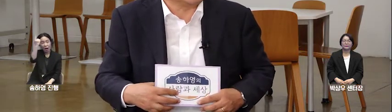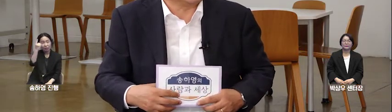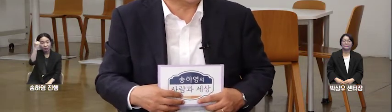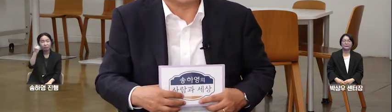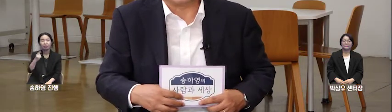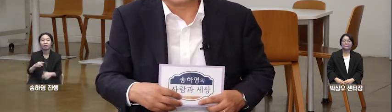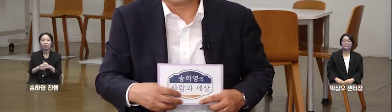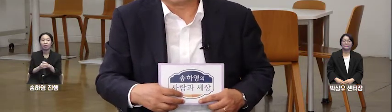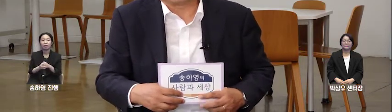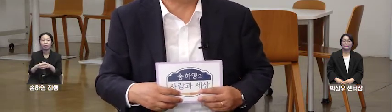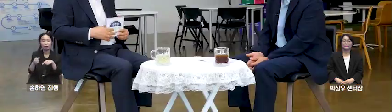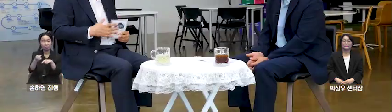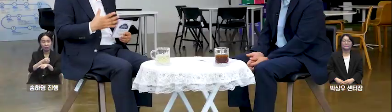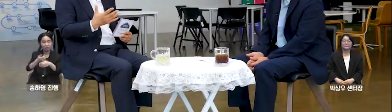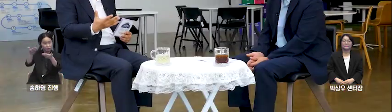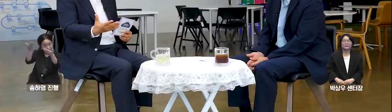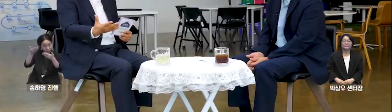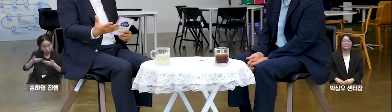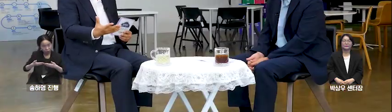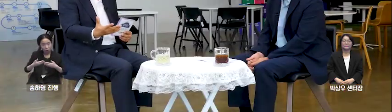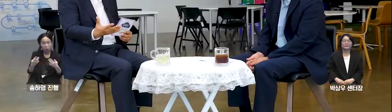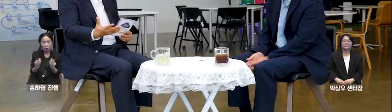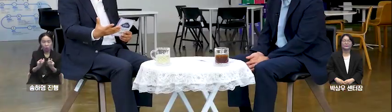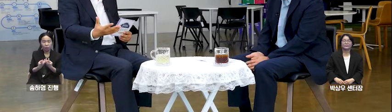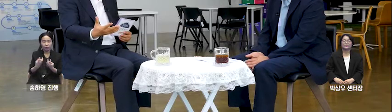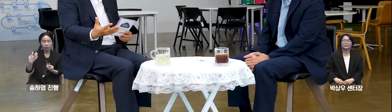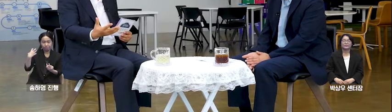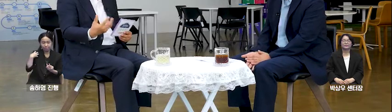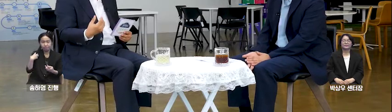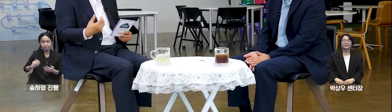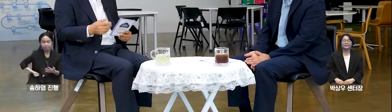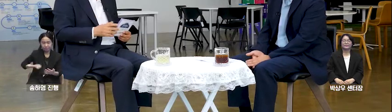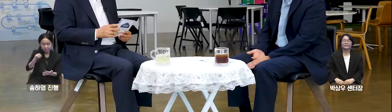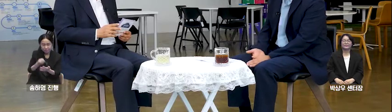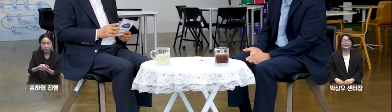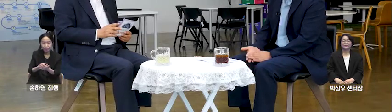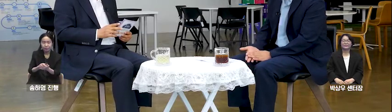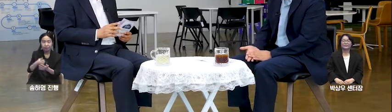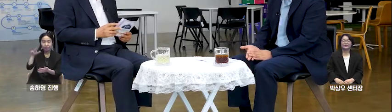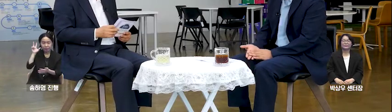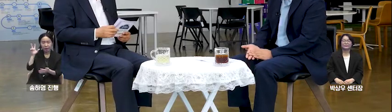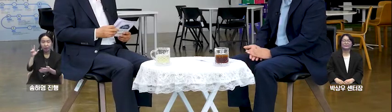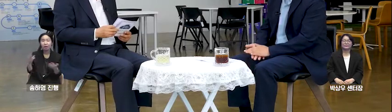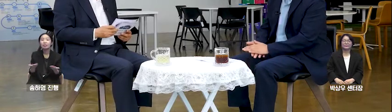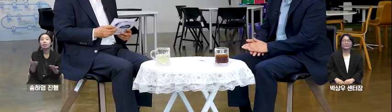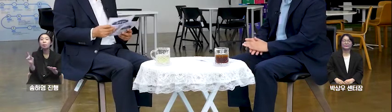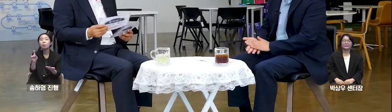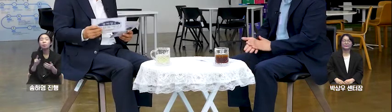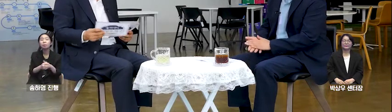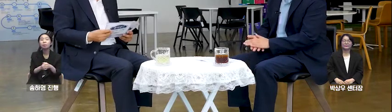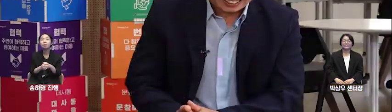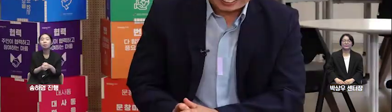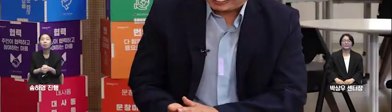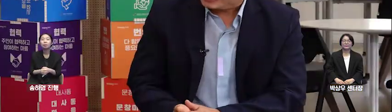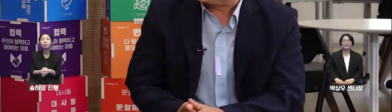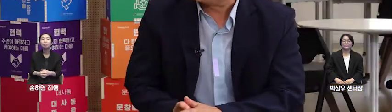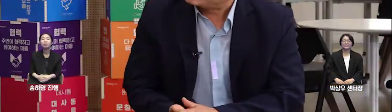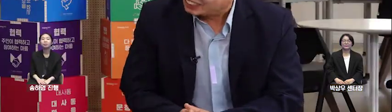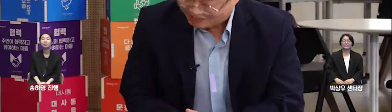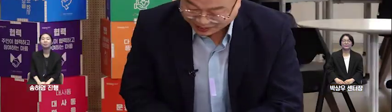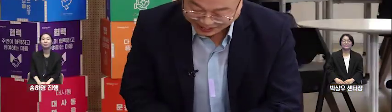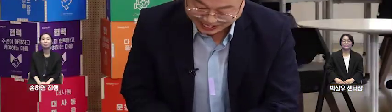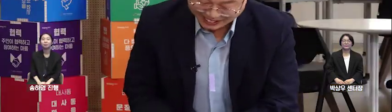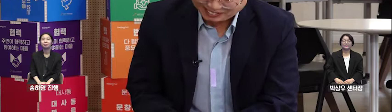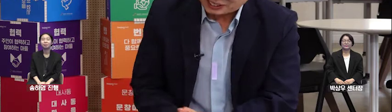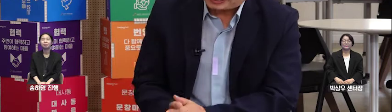뜻이구나. 그럼 나는 어떻게 일을 해야 되겠다. 그런 다짐, 사명감 같은 게 있으십니까? 뭐, 하늘의